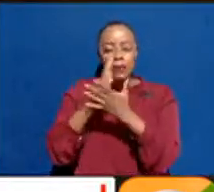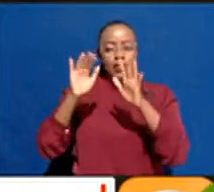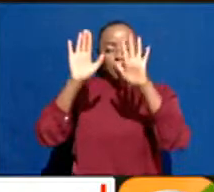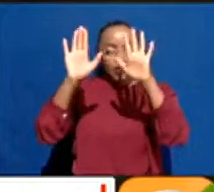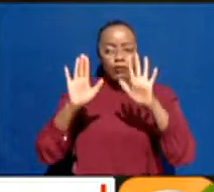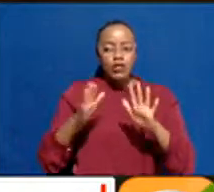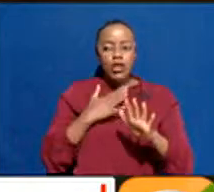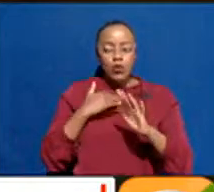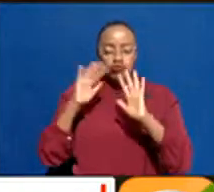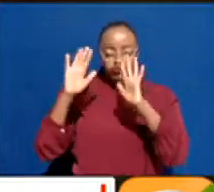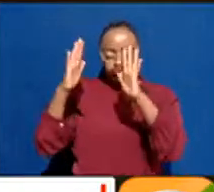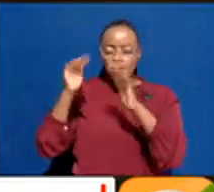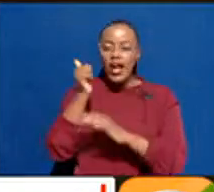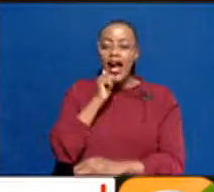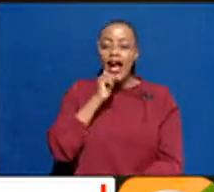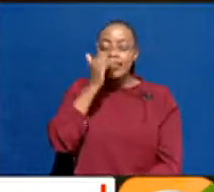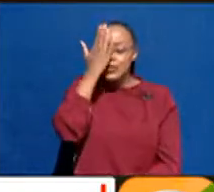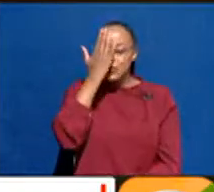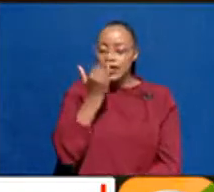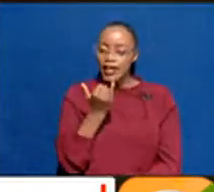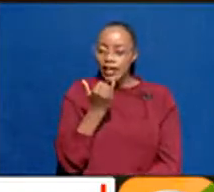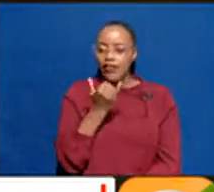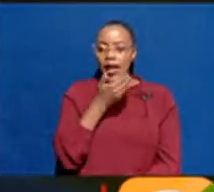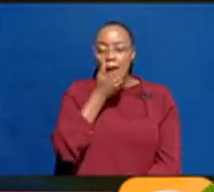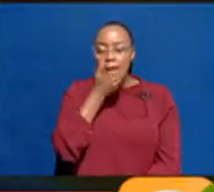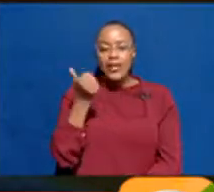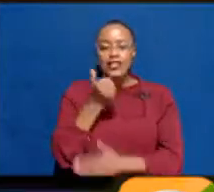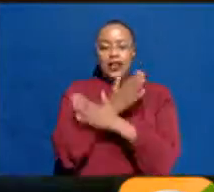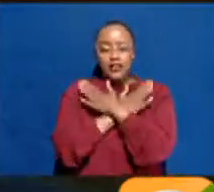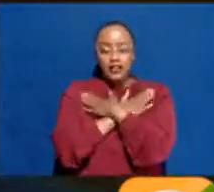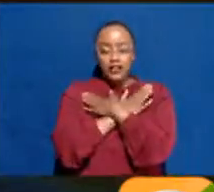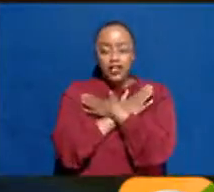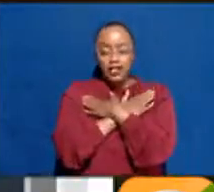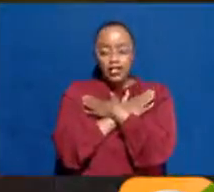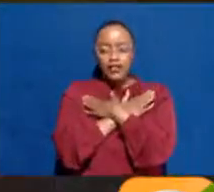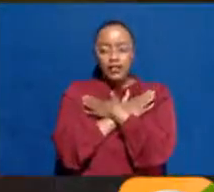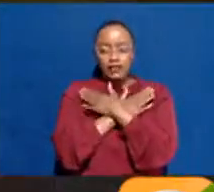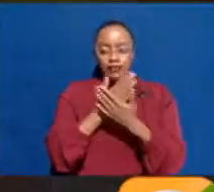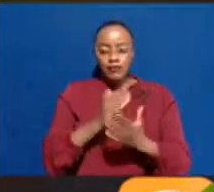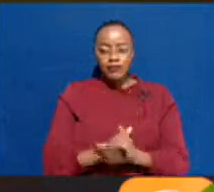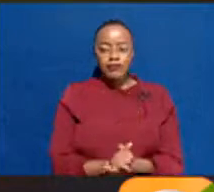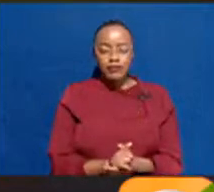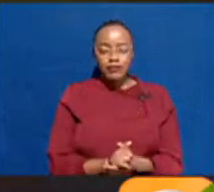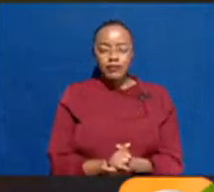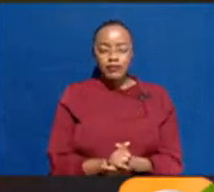give tribute to Tata because nobody was a better friend than she was.